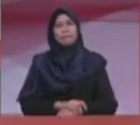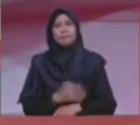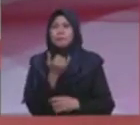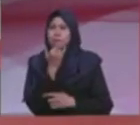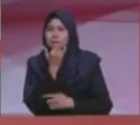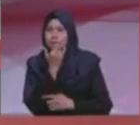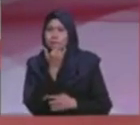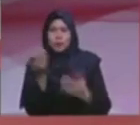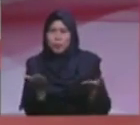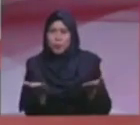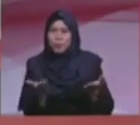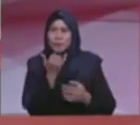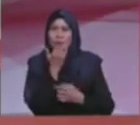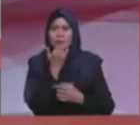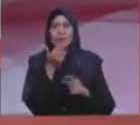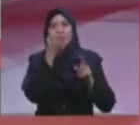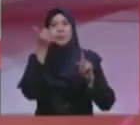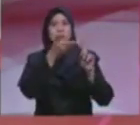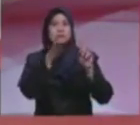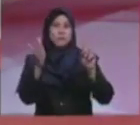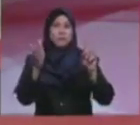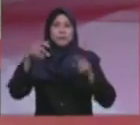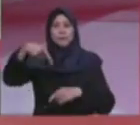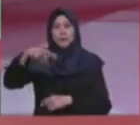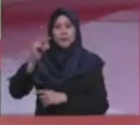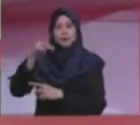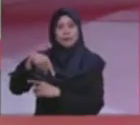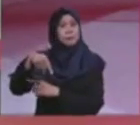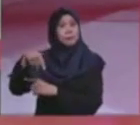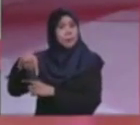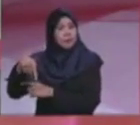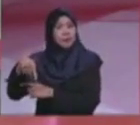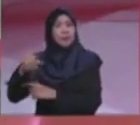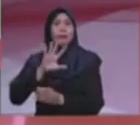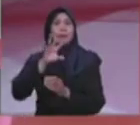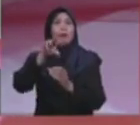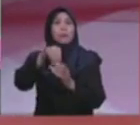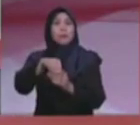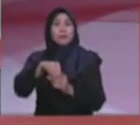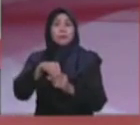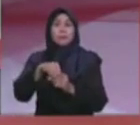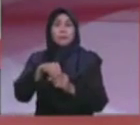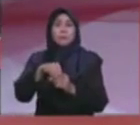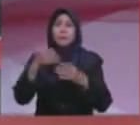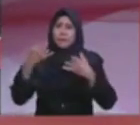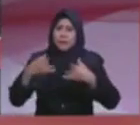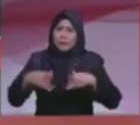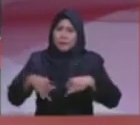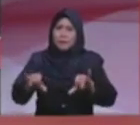kesalahan engkar arahan PKPP termasuklah masih lagi